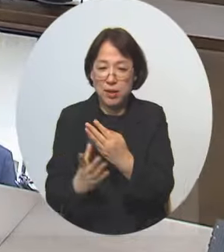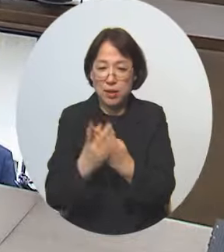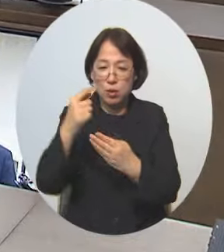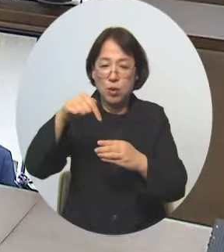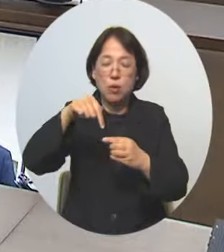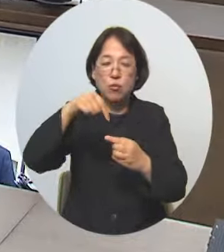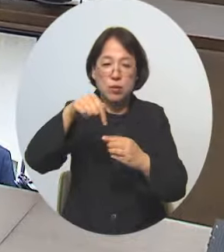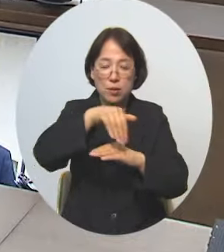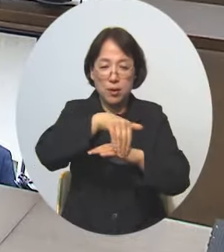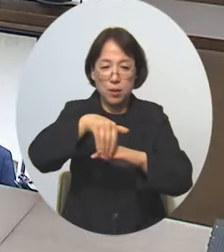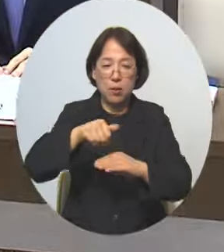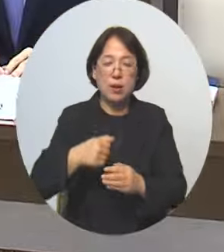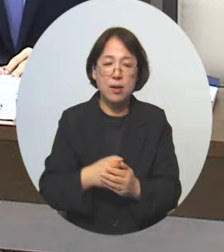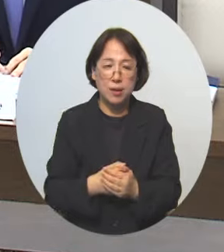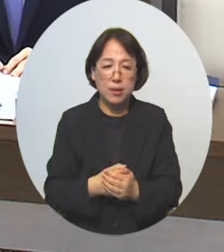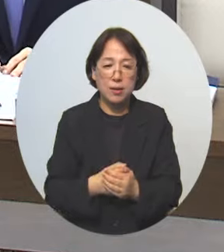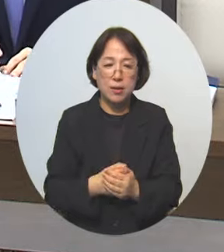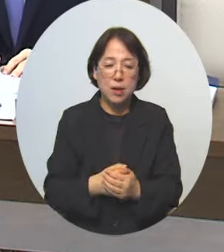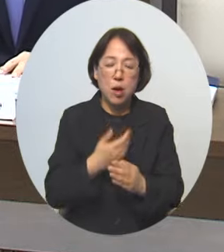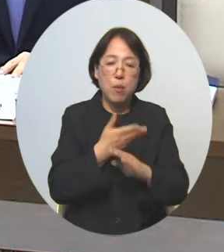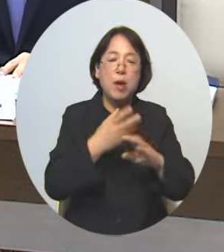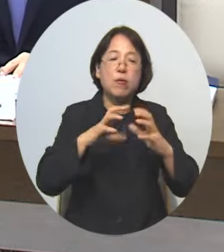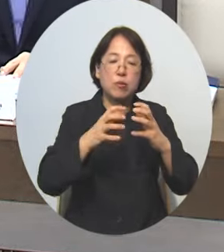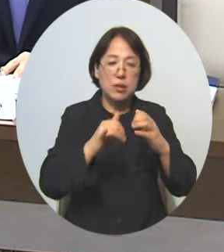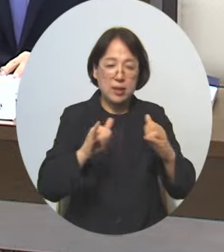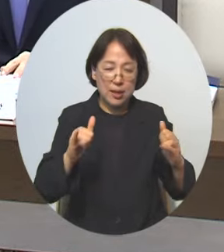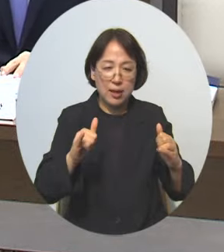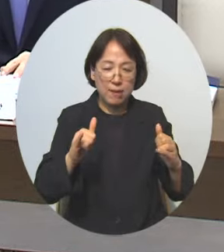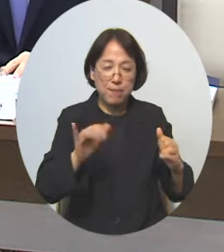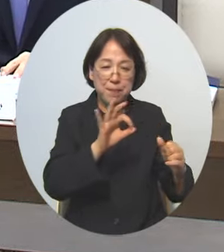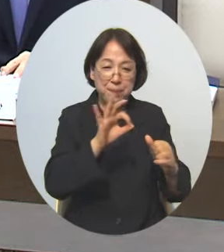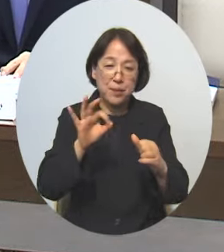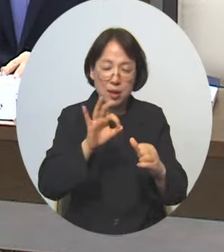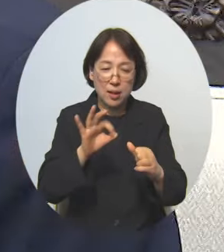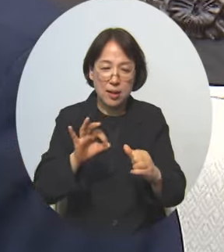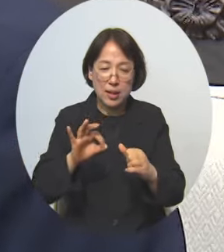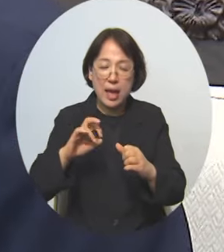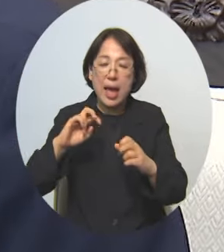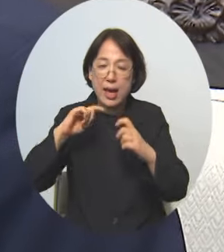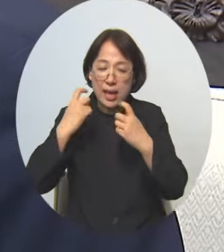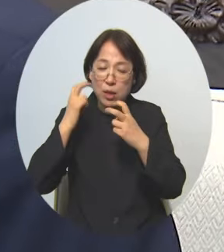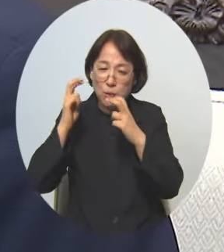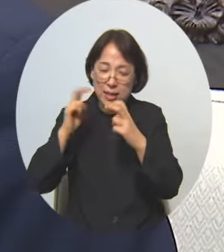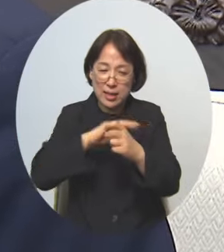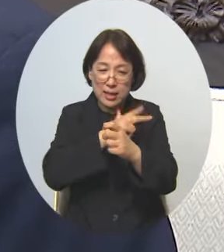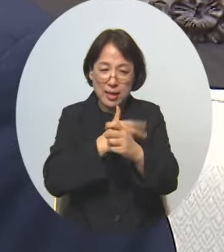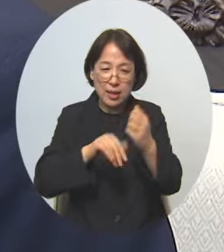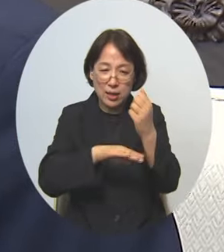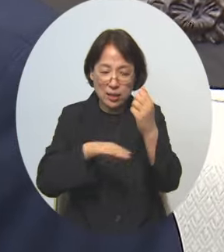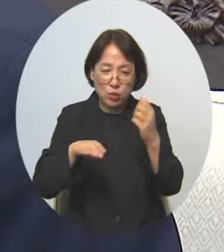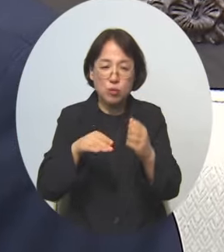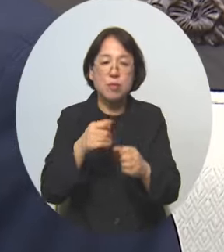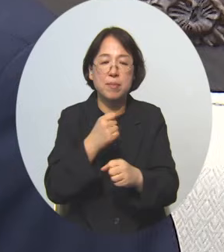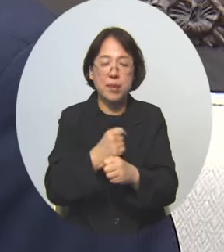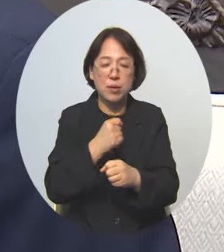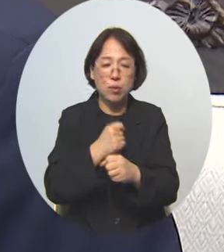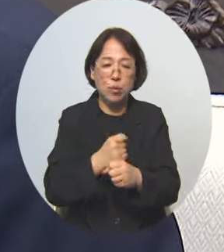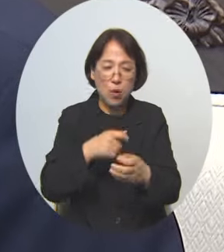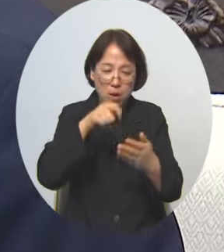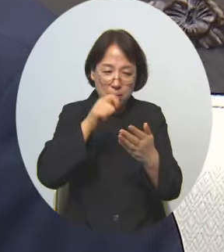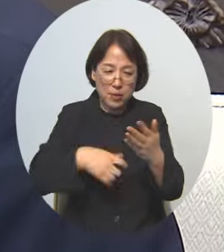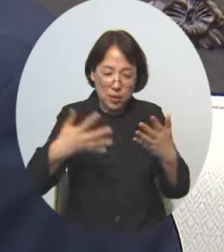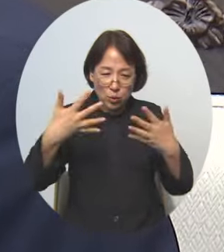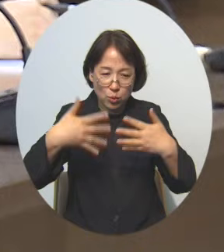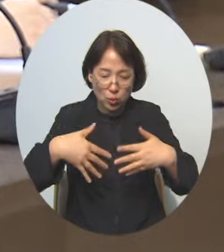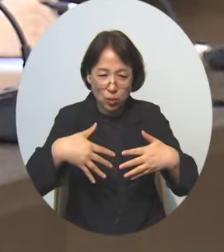방침입니다. 정부는 외국인력을 알선하는 민간업체의 자격기준을 마련하고 비자 요건을 완화해